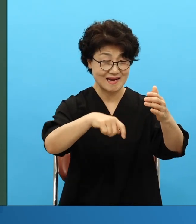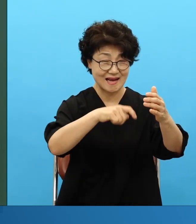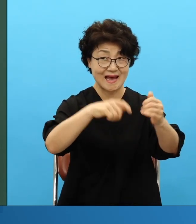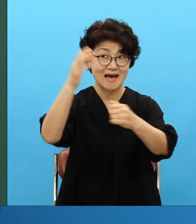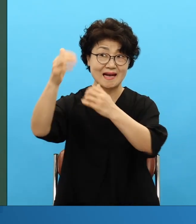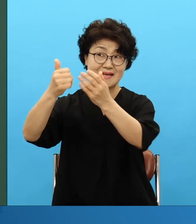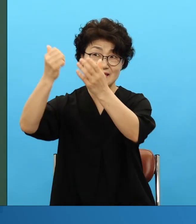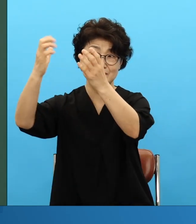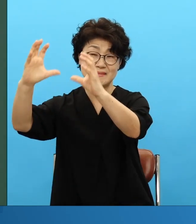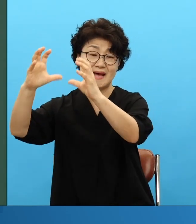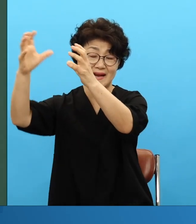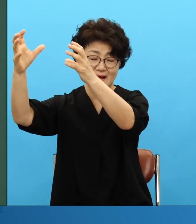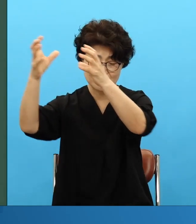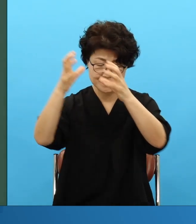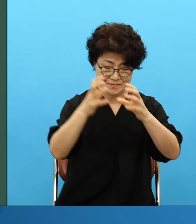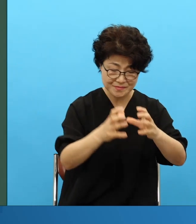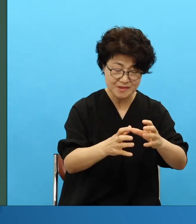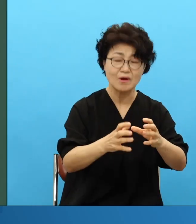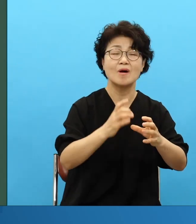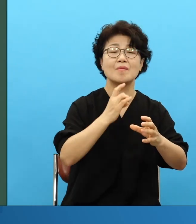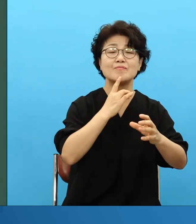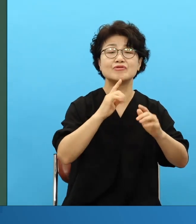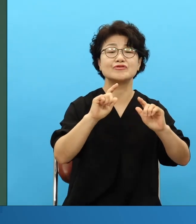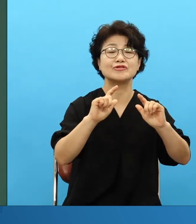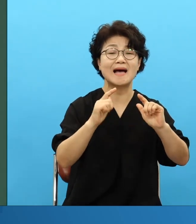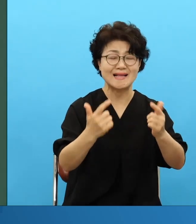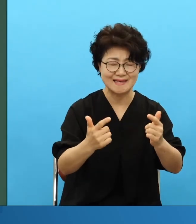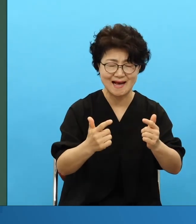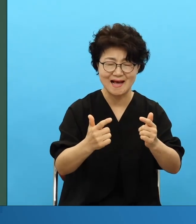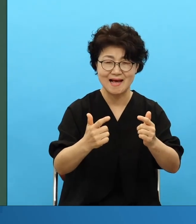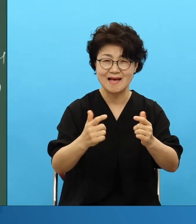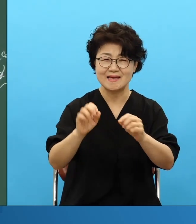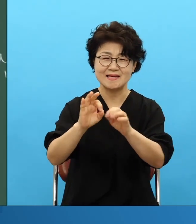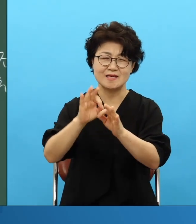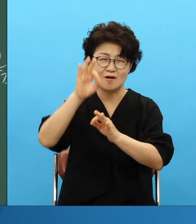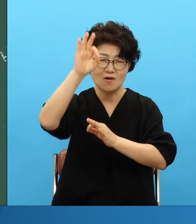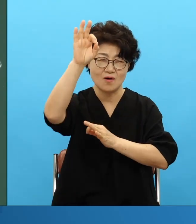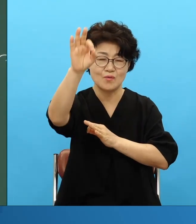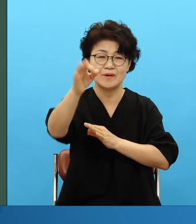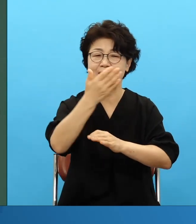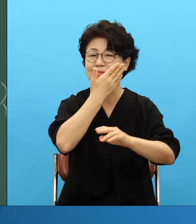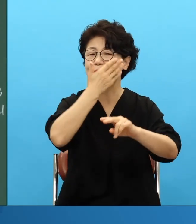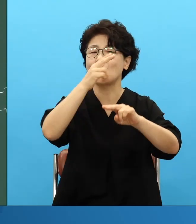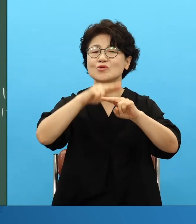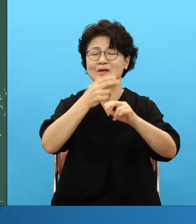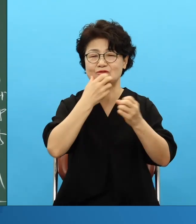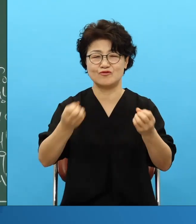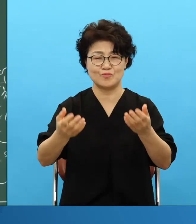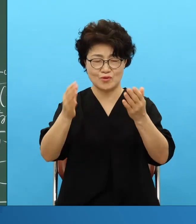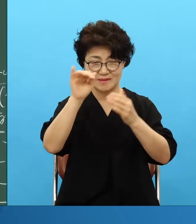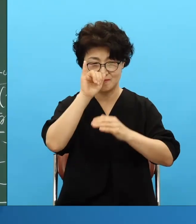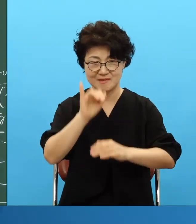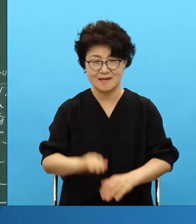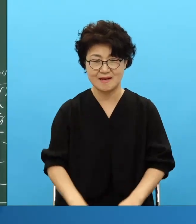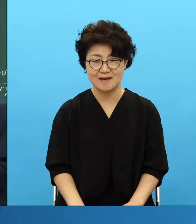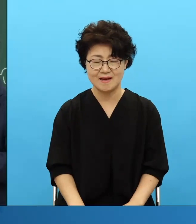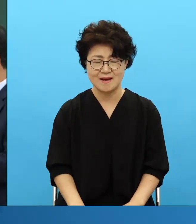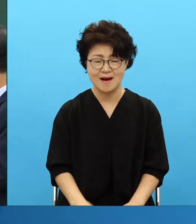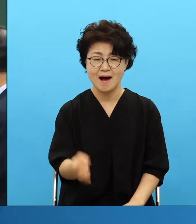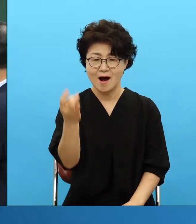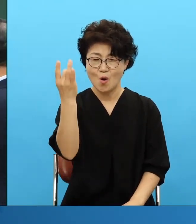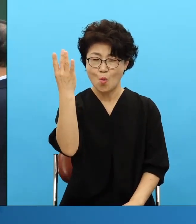coming upon this land. 영원한 보좌의 축복이 임하는 겁니다. The eternal blessing of the throne will come upon us. 본래께 회복돼 버려.